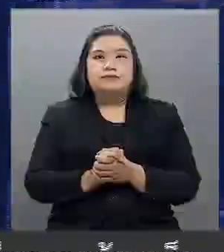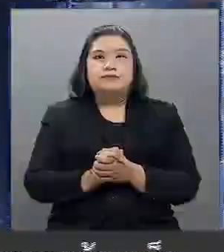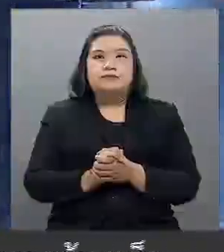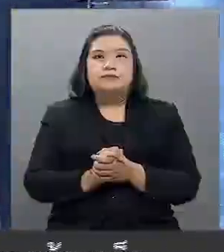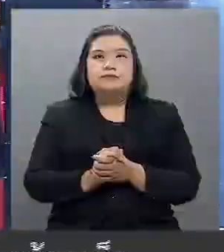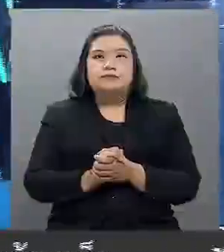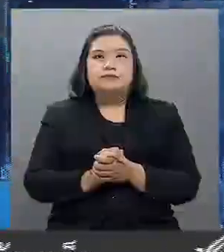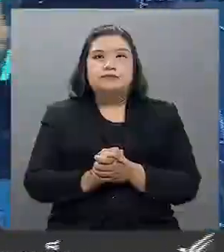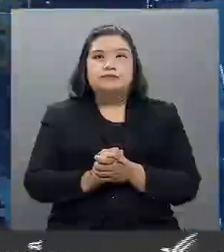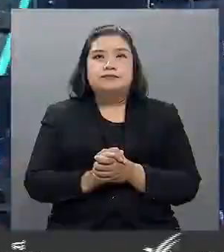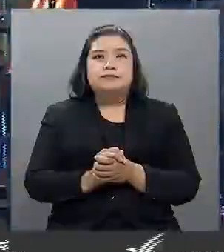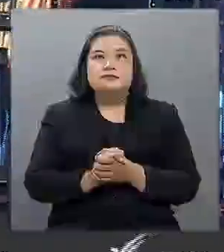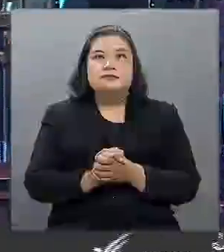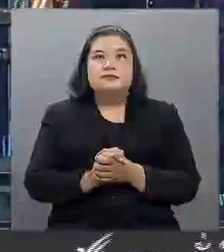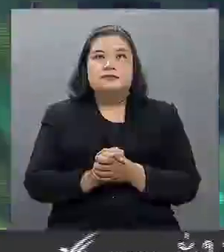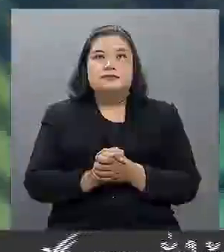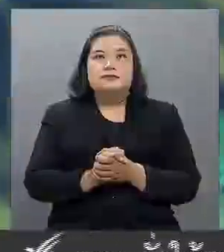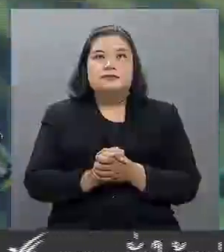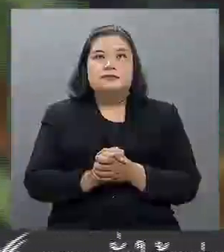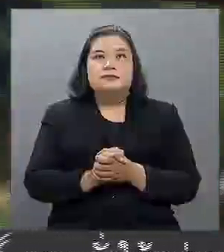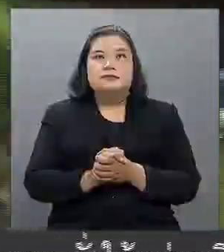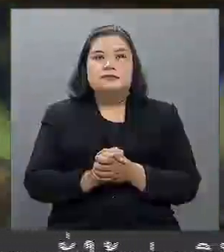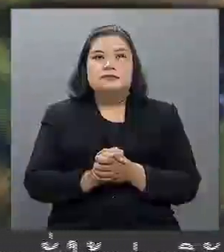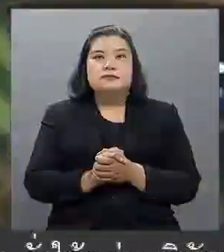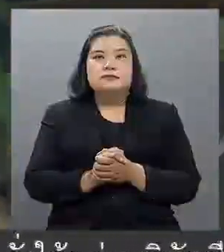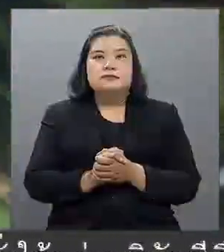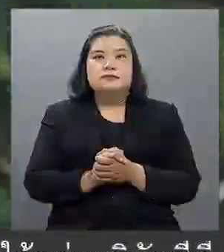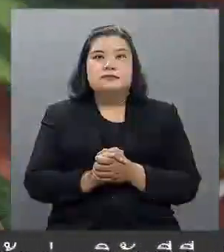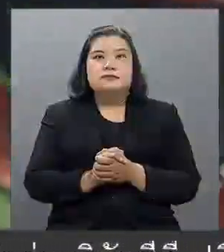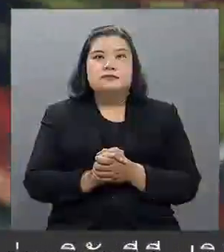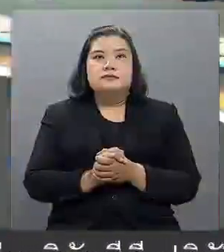ใจฉันชักฝันละเมอโอ้เจอภาพในหนังสือ